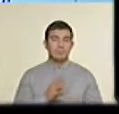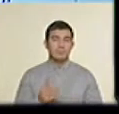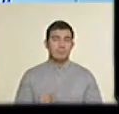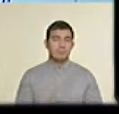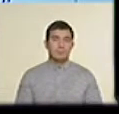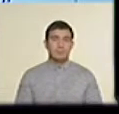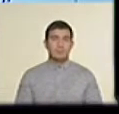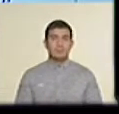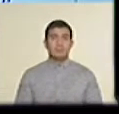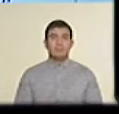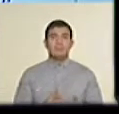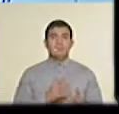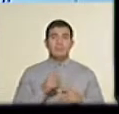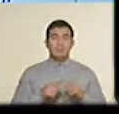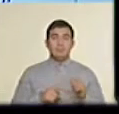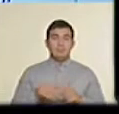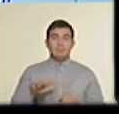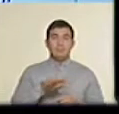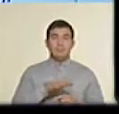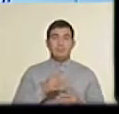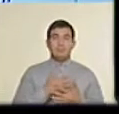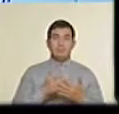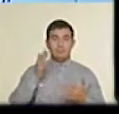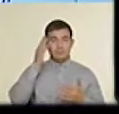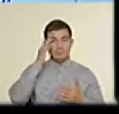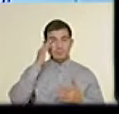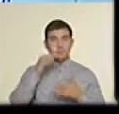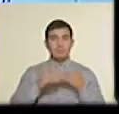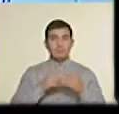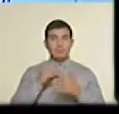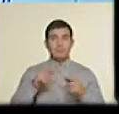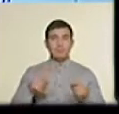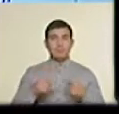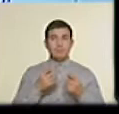o'tilgan. Keyingisi mamlakatimizning savodxonlik darajasi